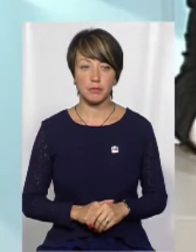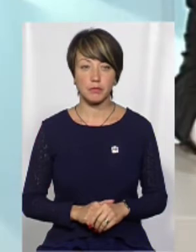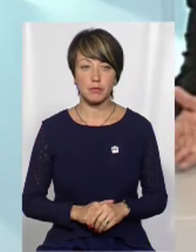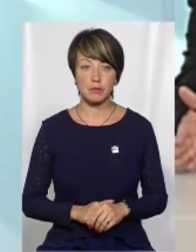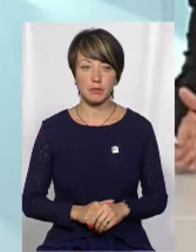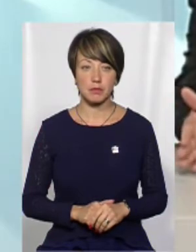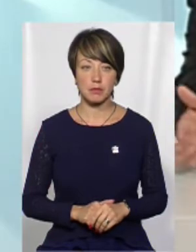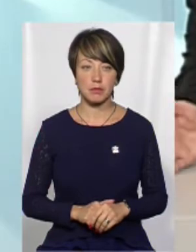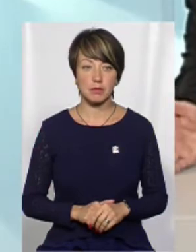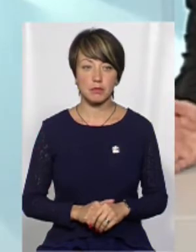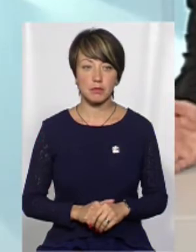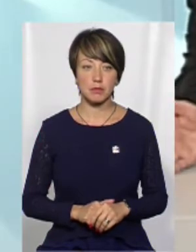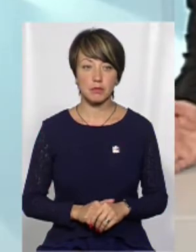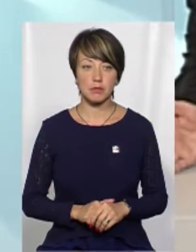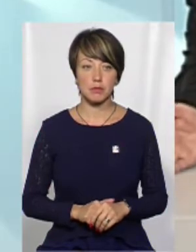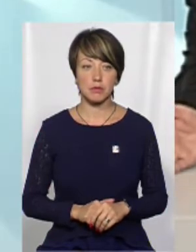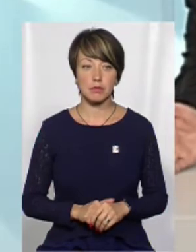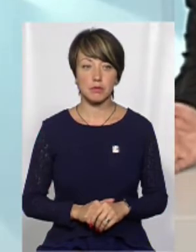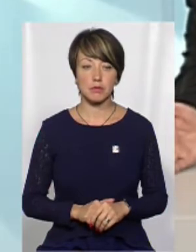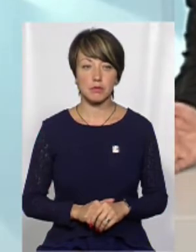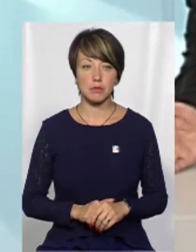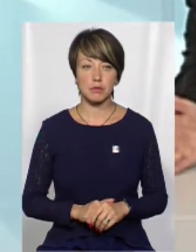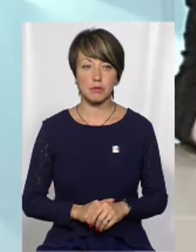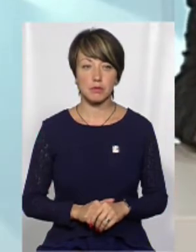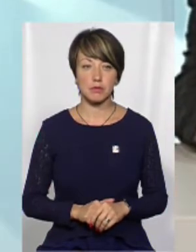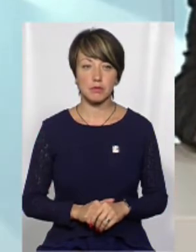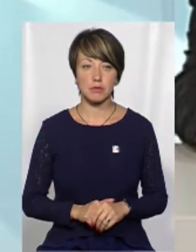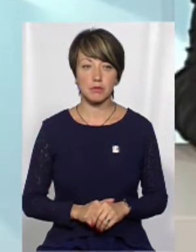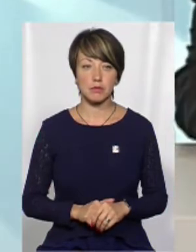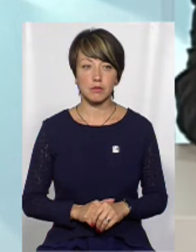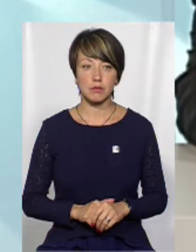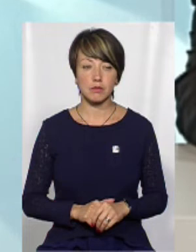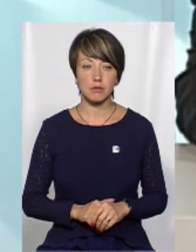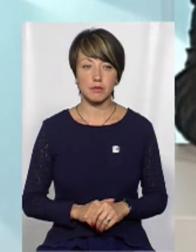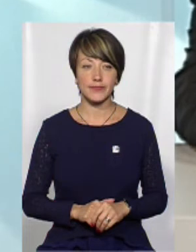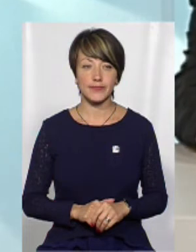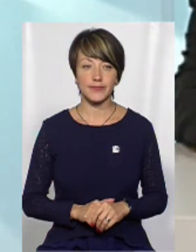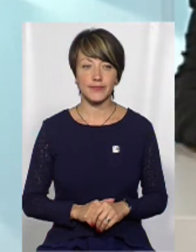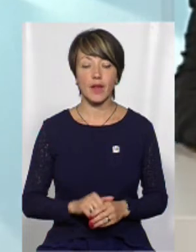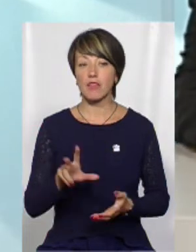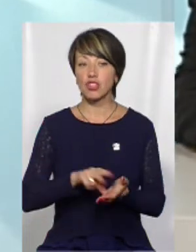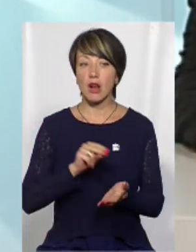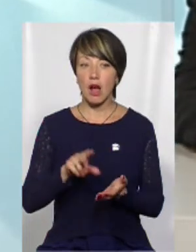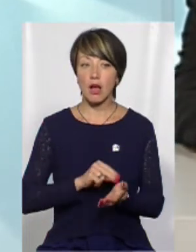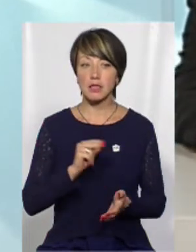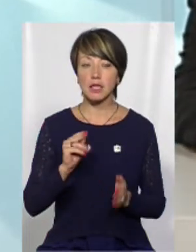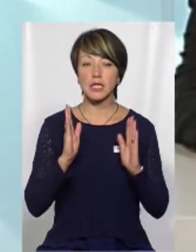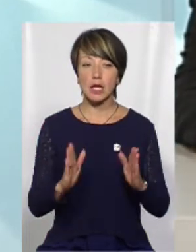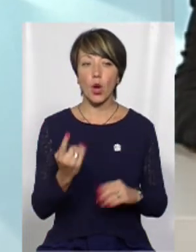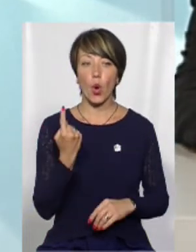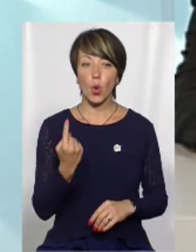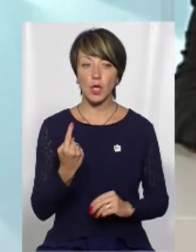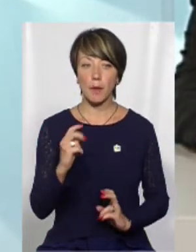À Черкасії il y avait une société que j'ai repris et quand je suis parti, elle a fermé. В Черкасах було лише тільки